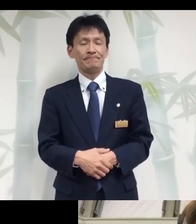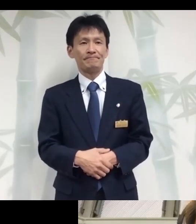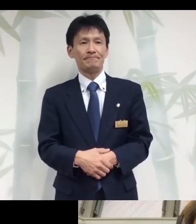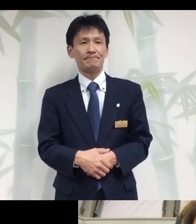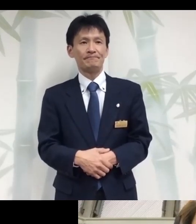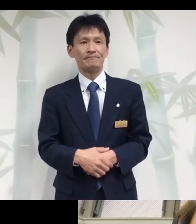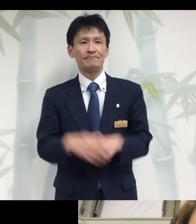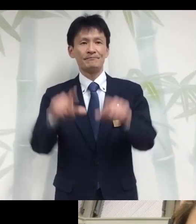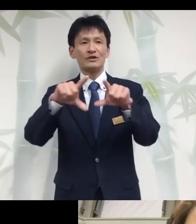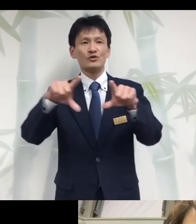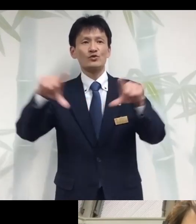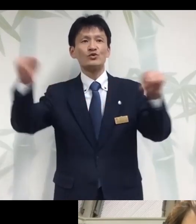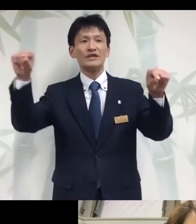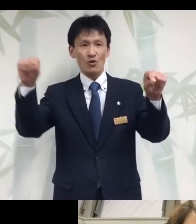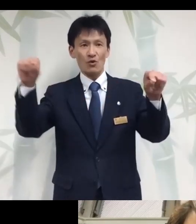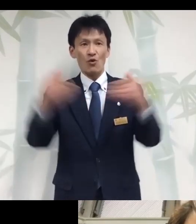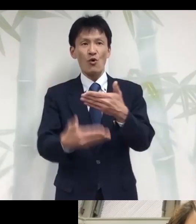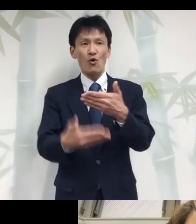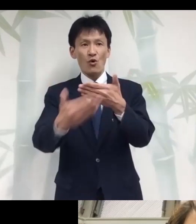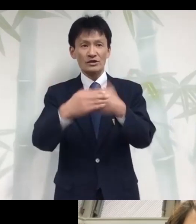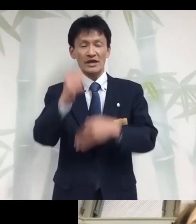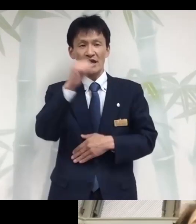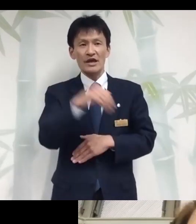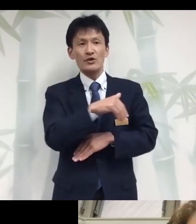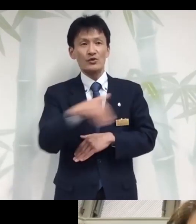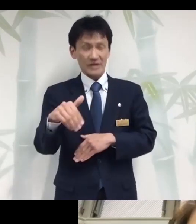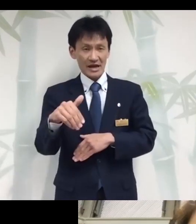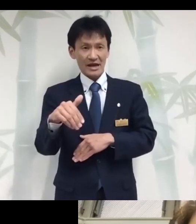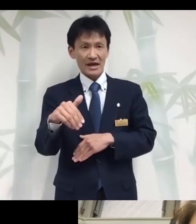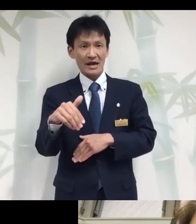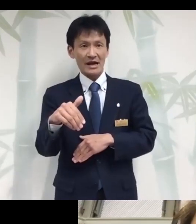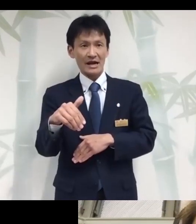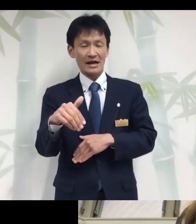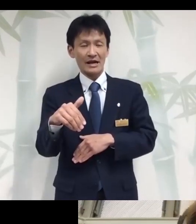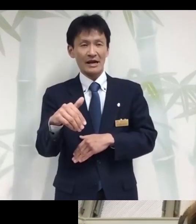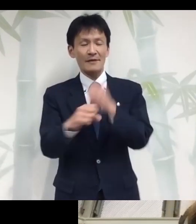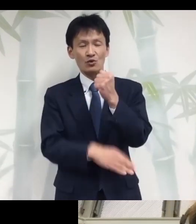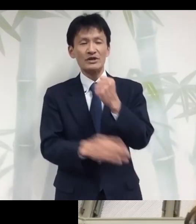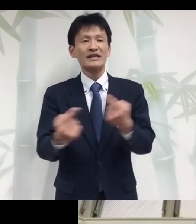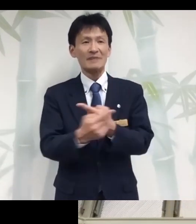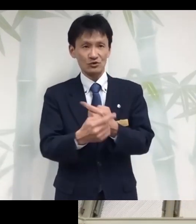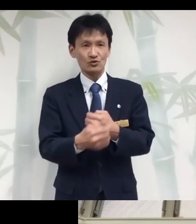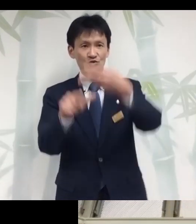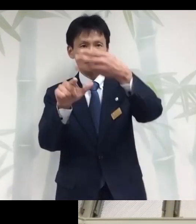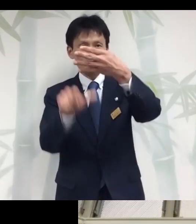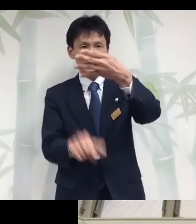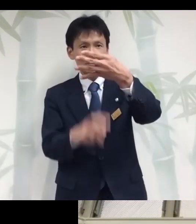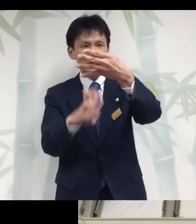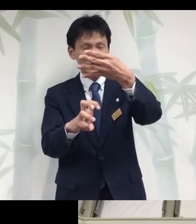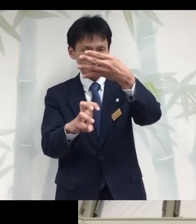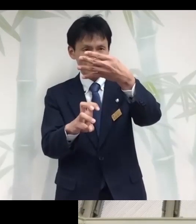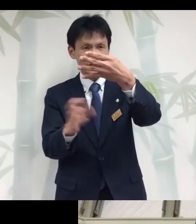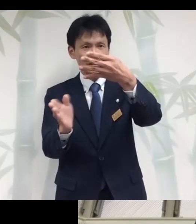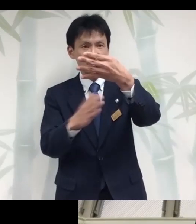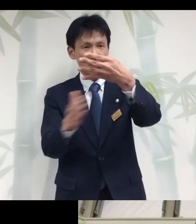の補正予算が国会で可決されないといけませんので、それが今4月30日頃だというふうにお聞きをしております